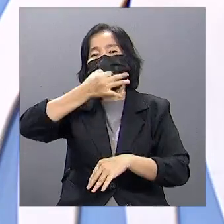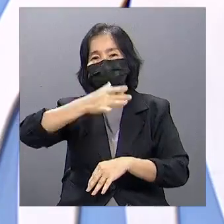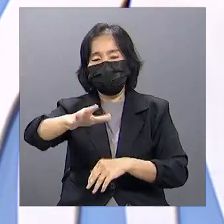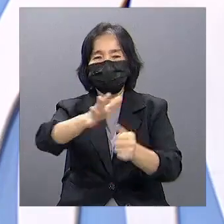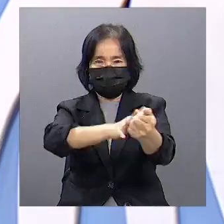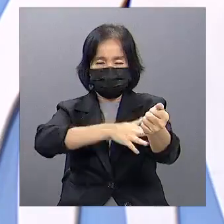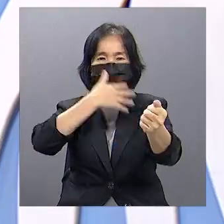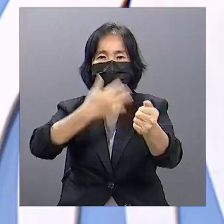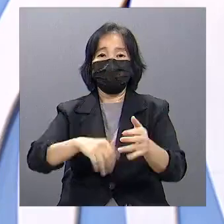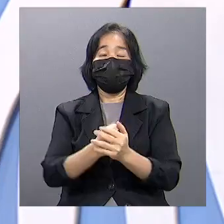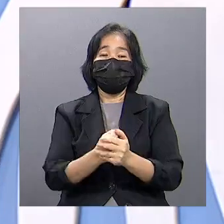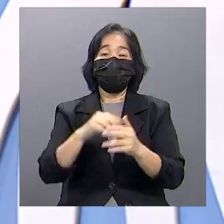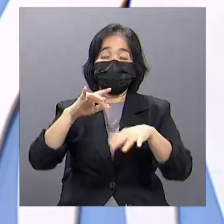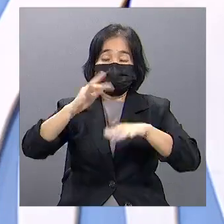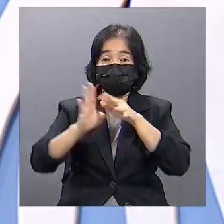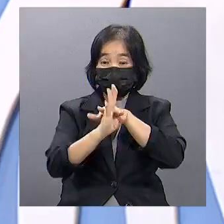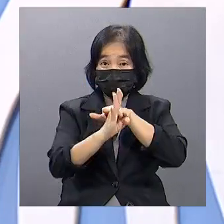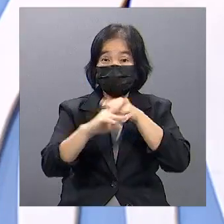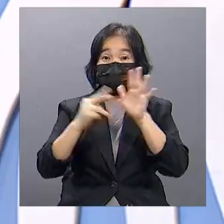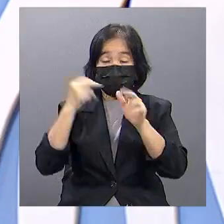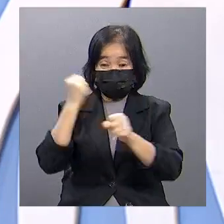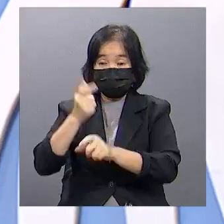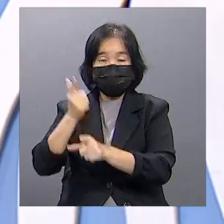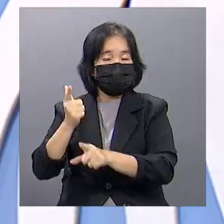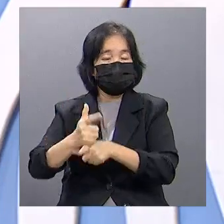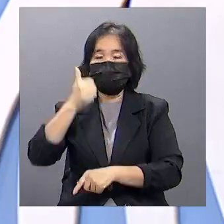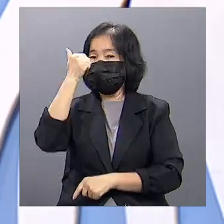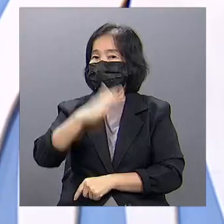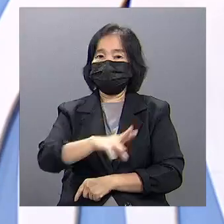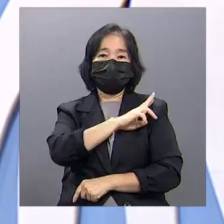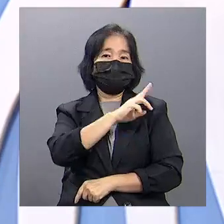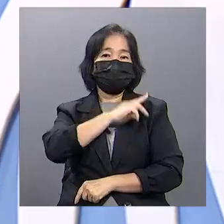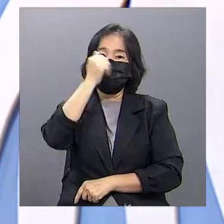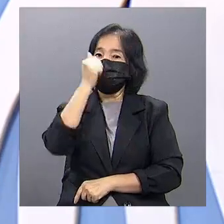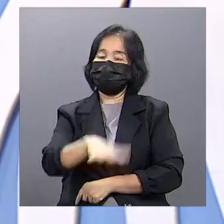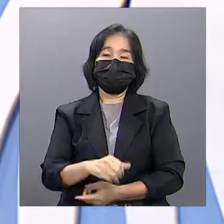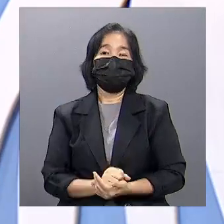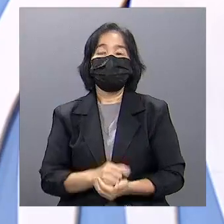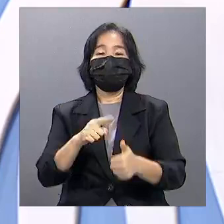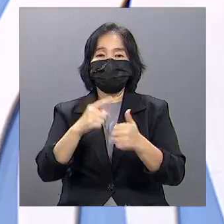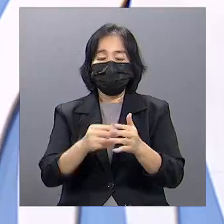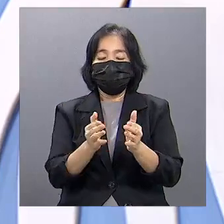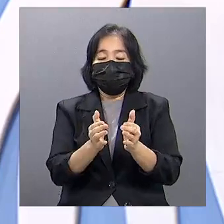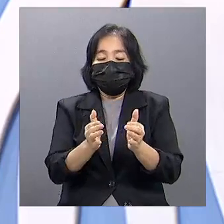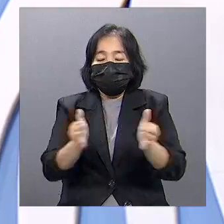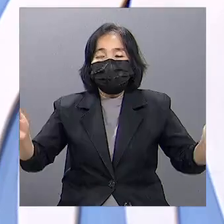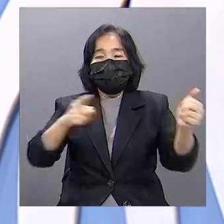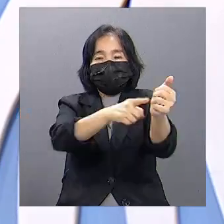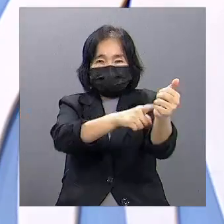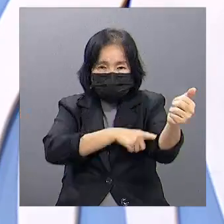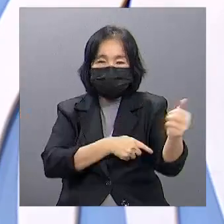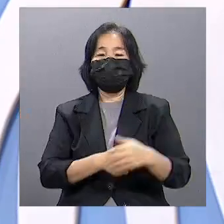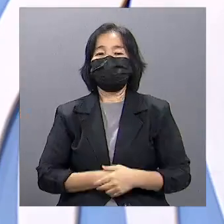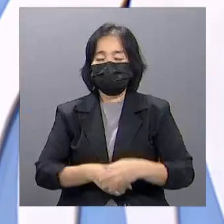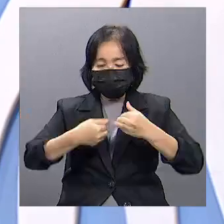ฐกิจที่สามารถจะไปทำฟาร์มได้นะคะนอกจากทำฟาร์มไม่ได้แล้วยังเจริญเติบโตช้าออกลูกได้น้อยมากๆด้วยซ้ำค่ะเพราะฉะนั้น